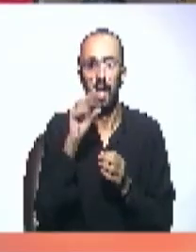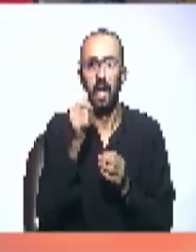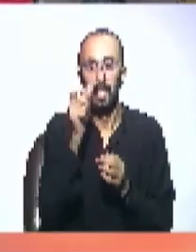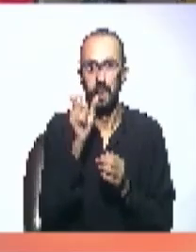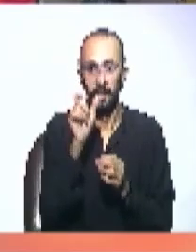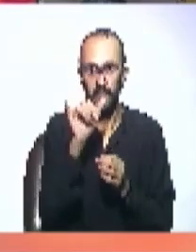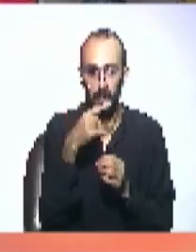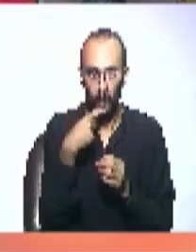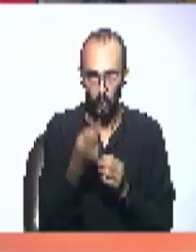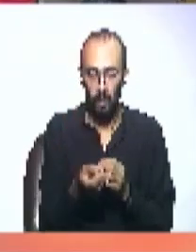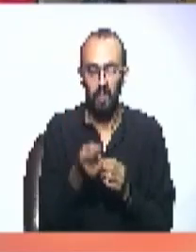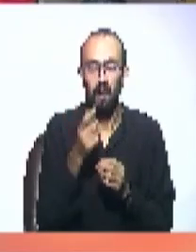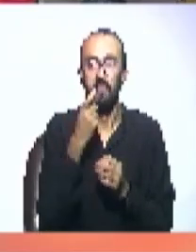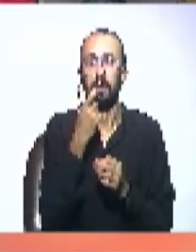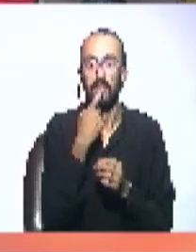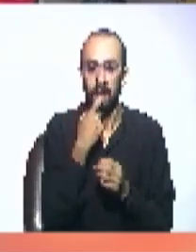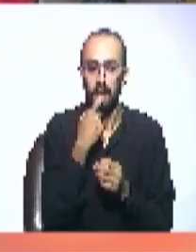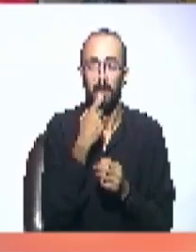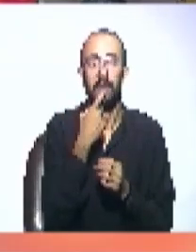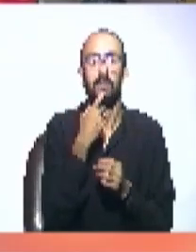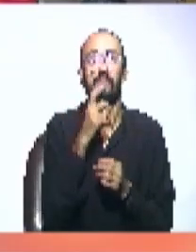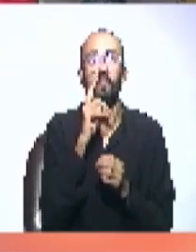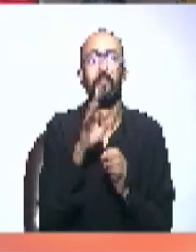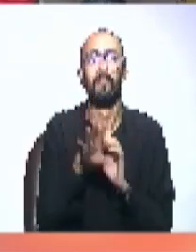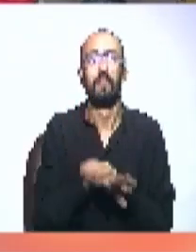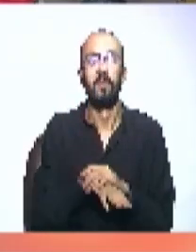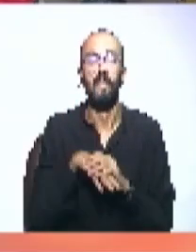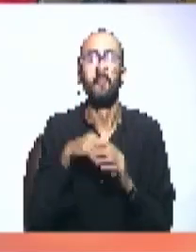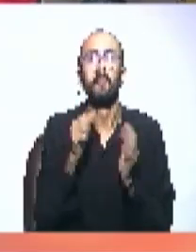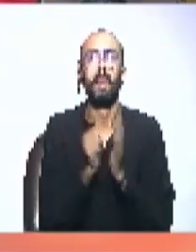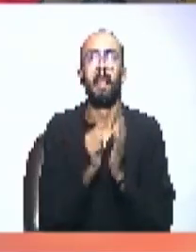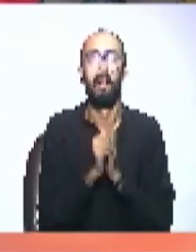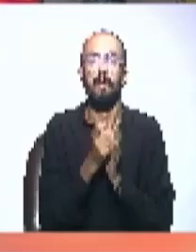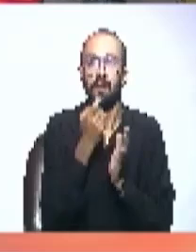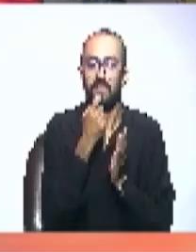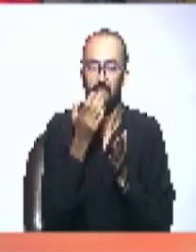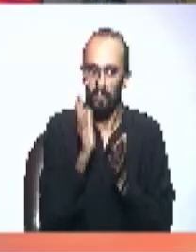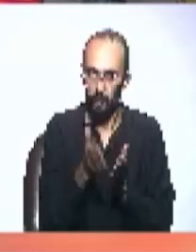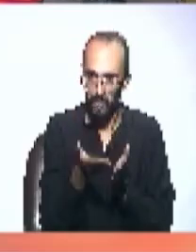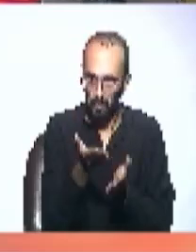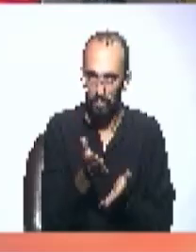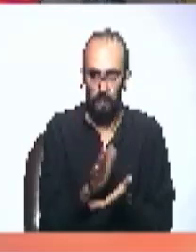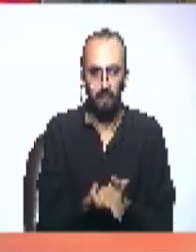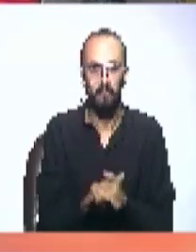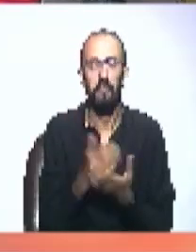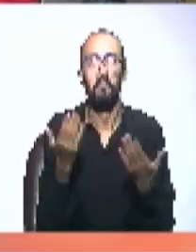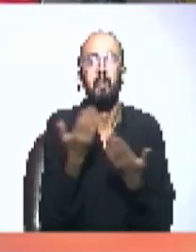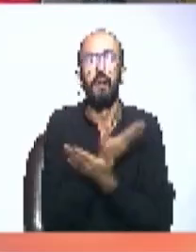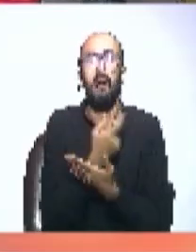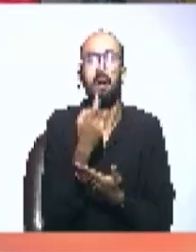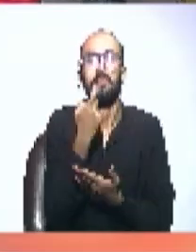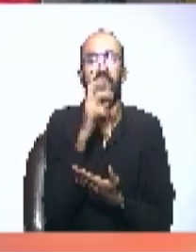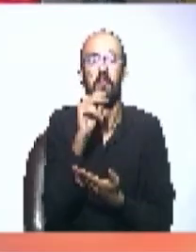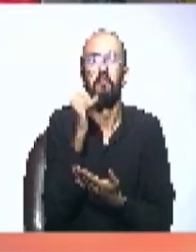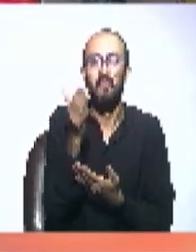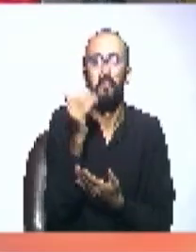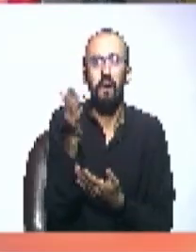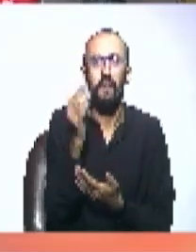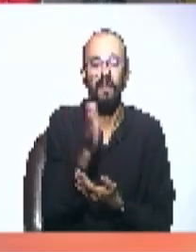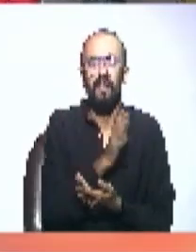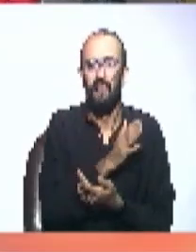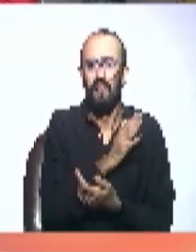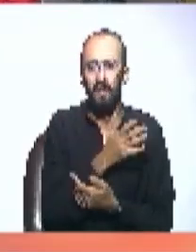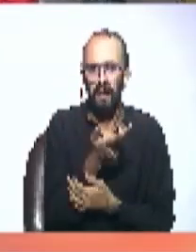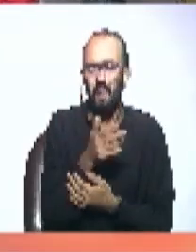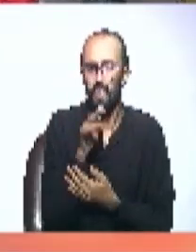برضو العصاير، وممكن ان احنا نعمل عصاير في البيت، يعني تبقى بدل العصير من بره، وان احنا مش عارفين